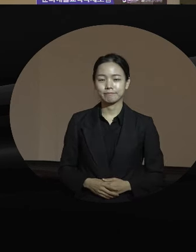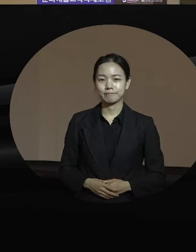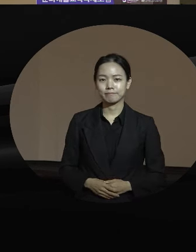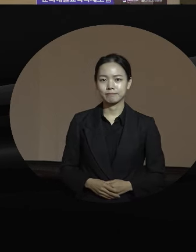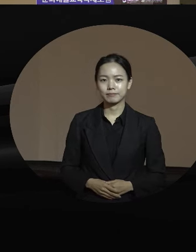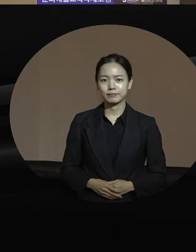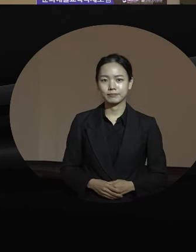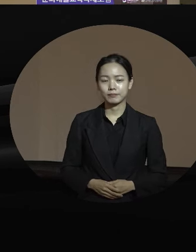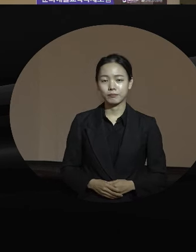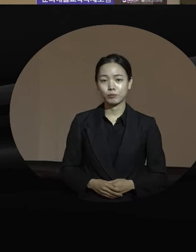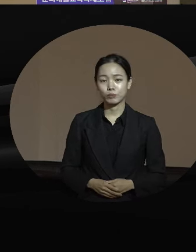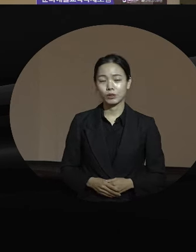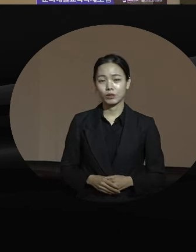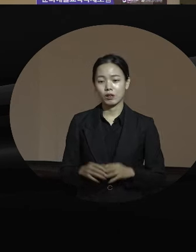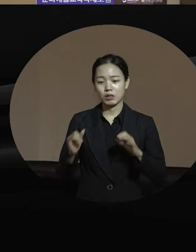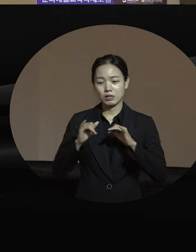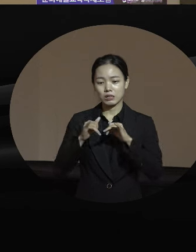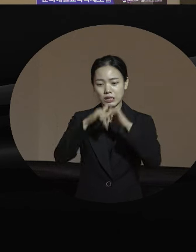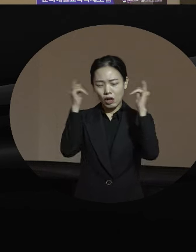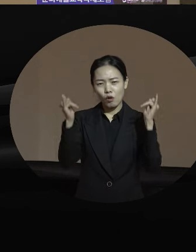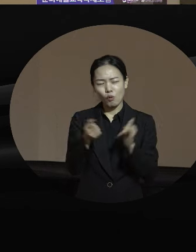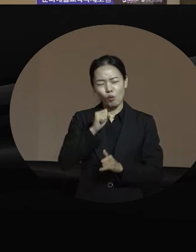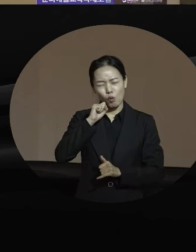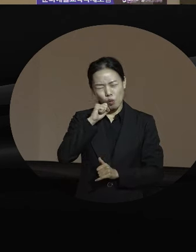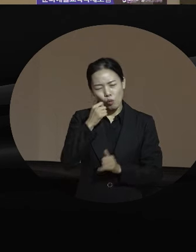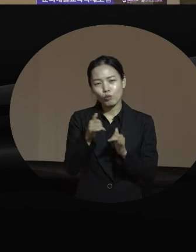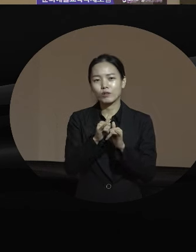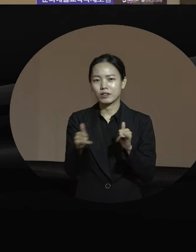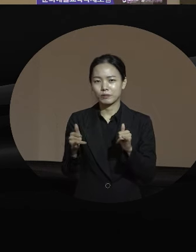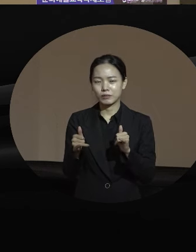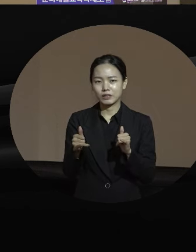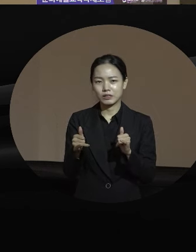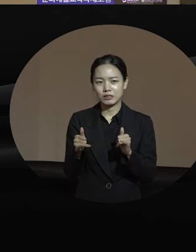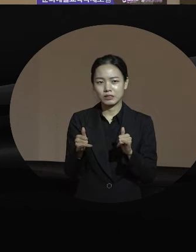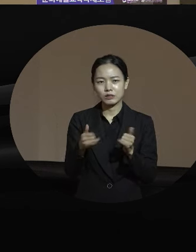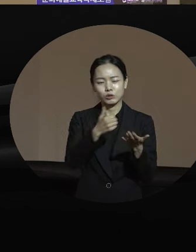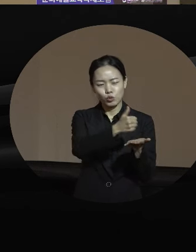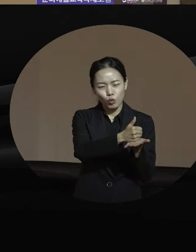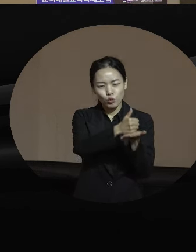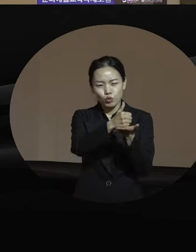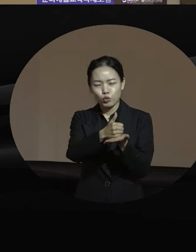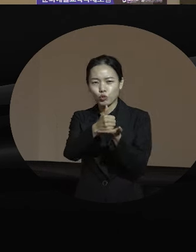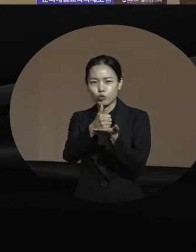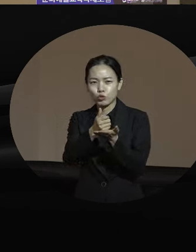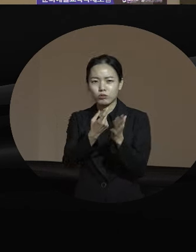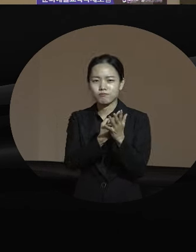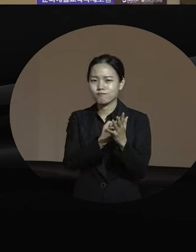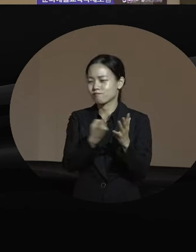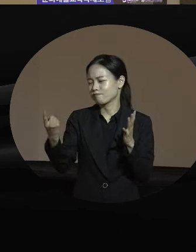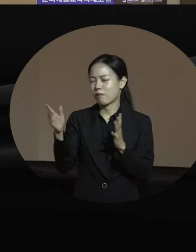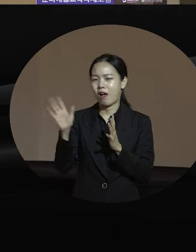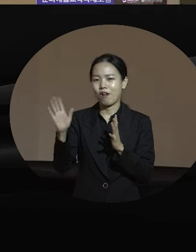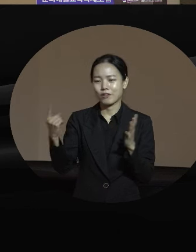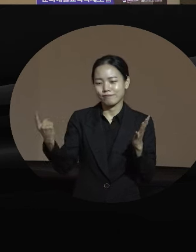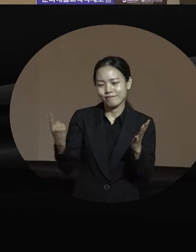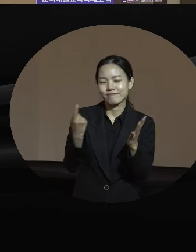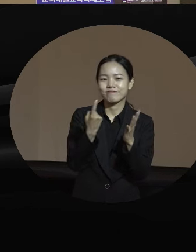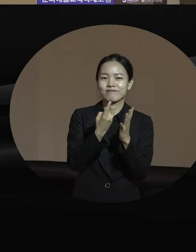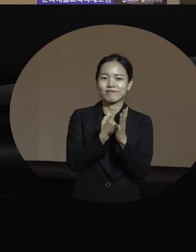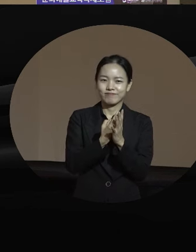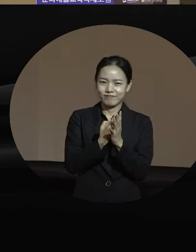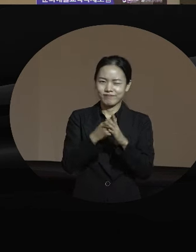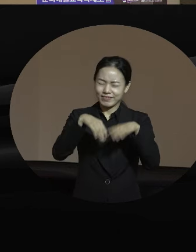무엇보다 사회 취약계층이나 소수자들의 차이와 다양성을 존중하고 배제하지 않는 사회적 포용성으로서의 접근성이 가장